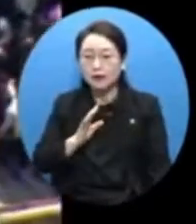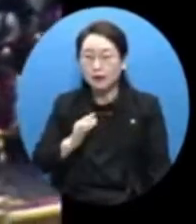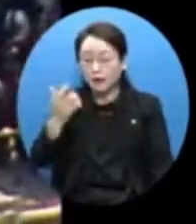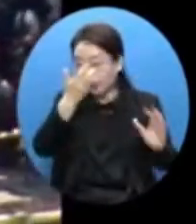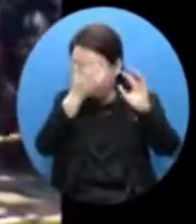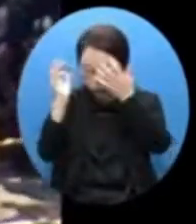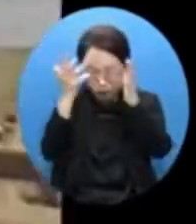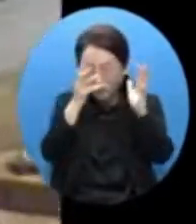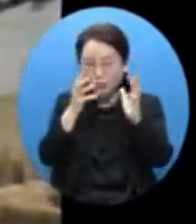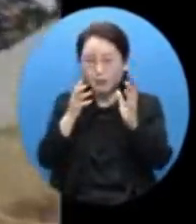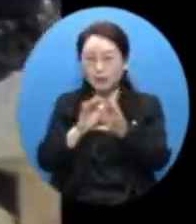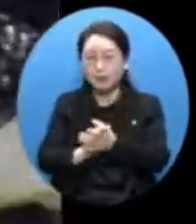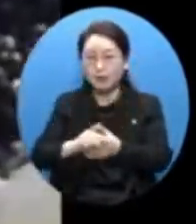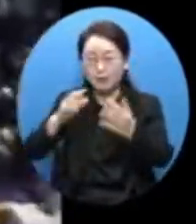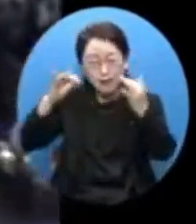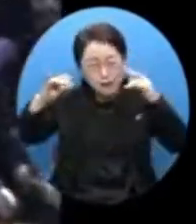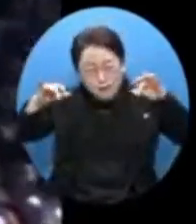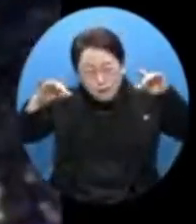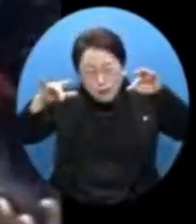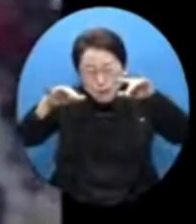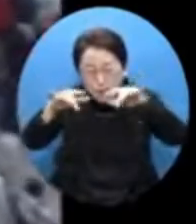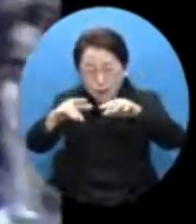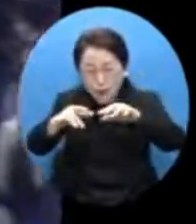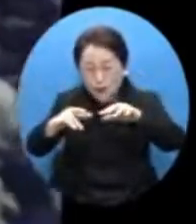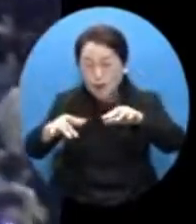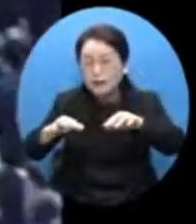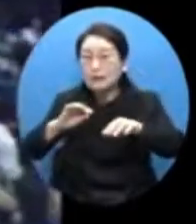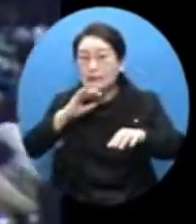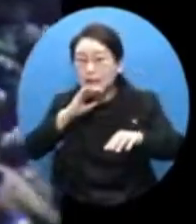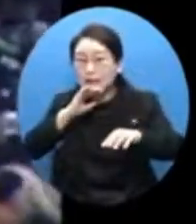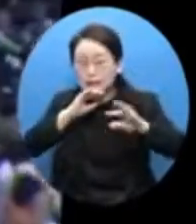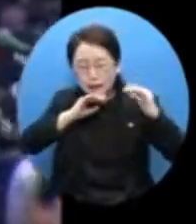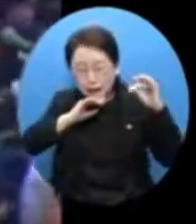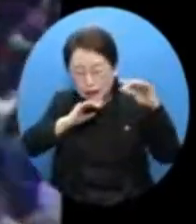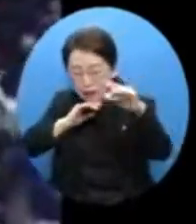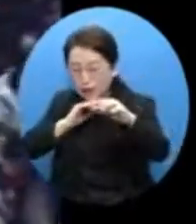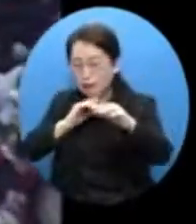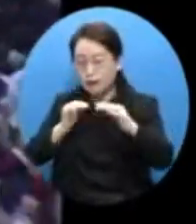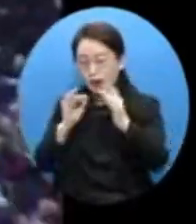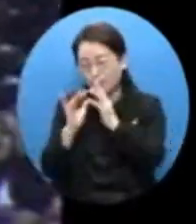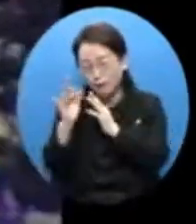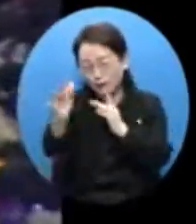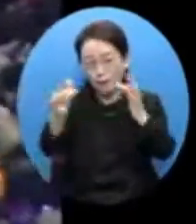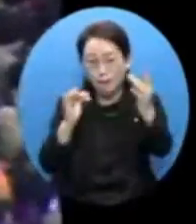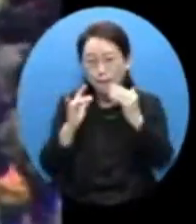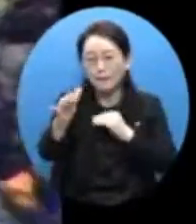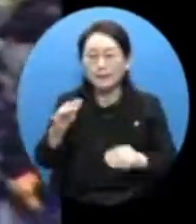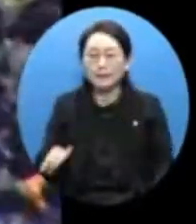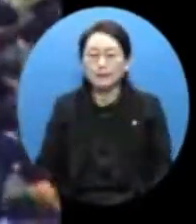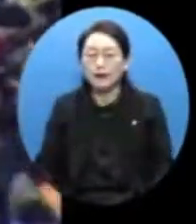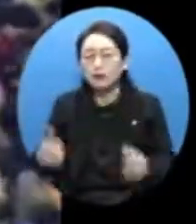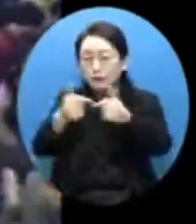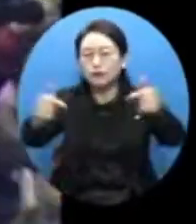정신이 없었습니다. 저 몰려 나오는 사람들 또 기다리고 있는 사람들을 보시기 바랍니다. 그렇게 우리가 부흥했습니다. 하나님께서 이 교회에 부흥을 허락해